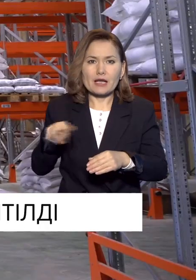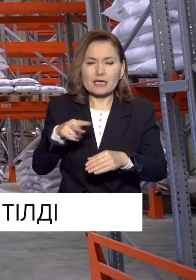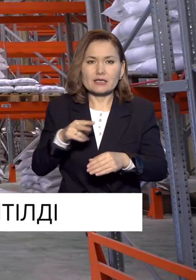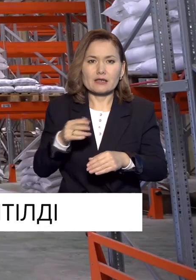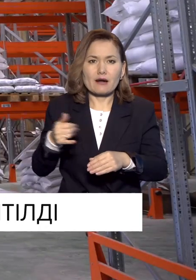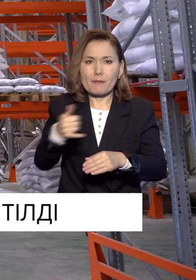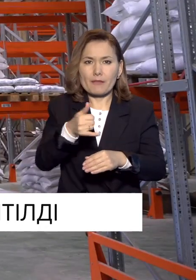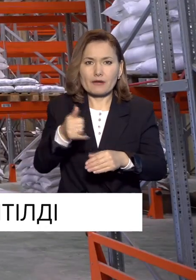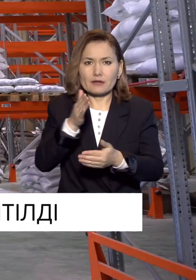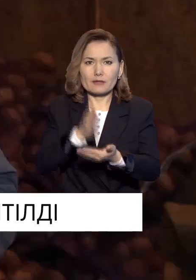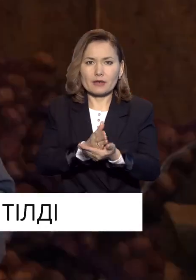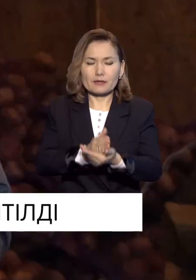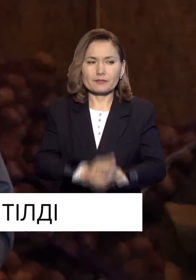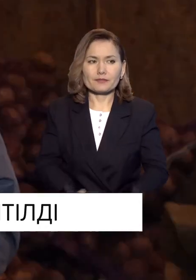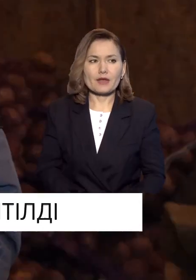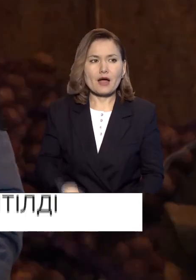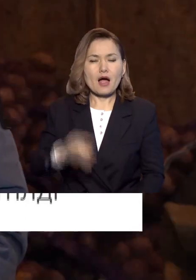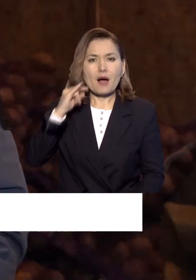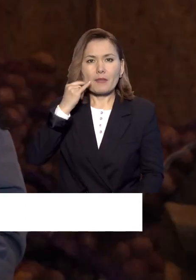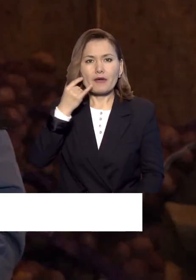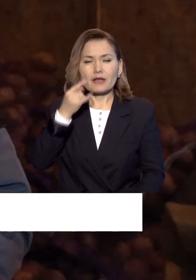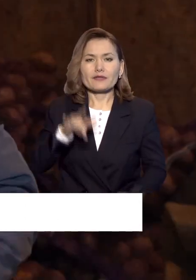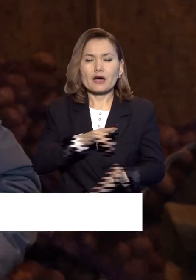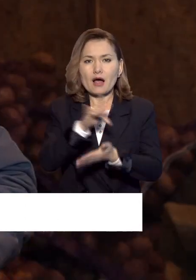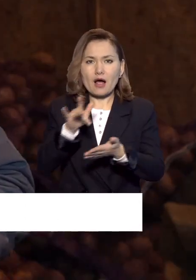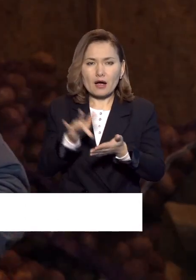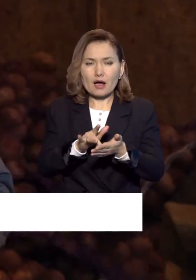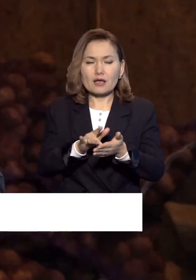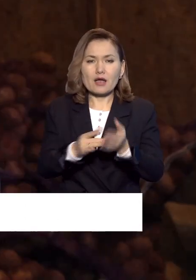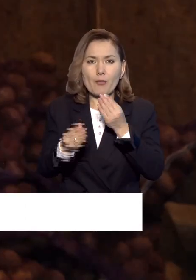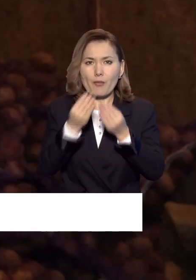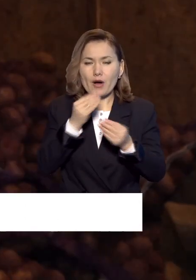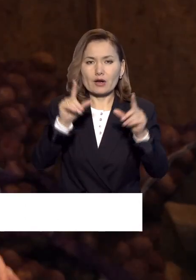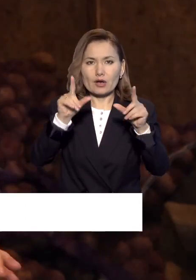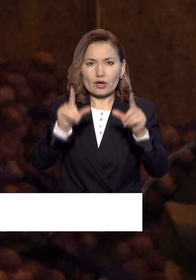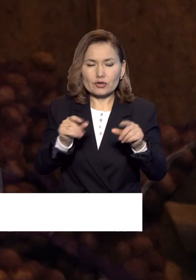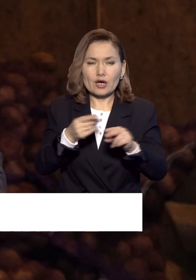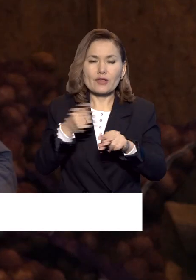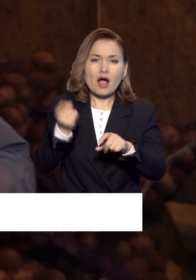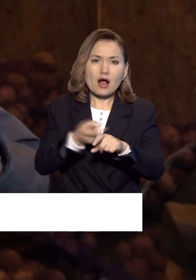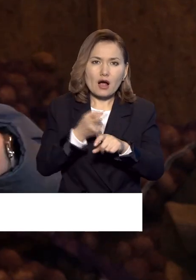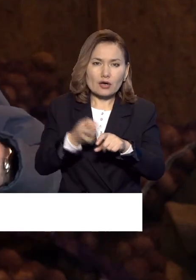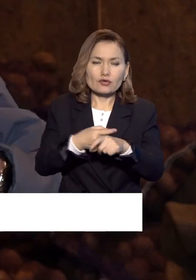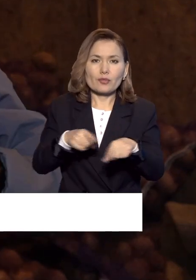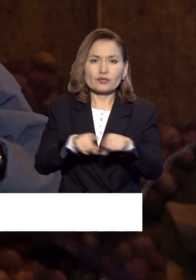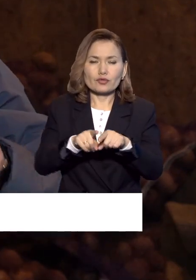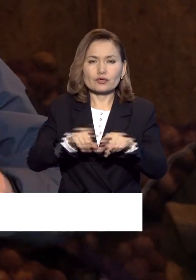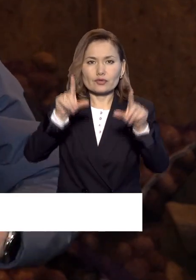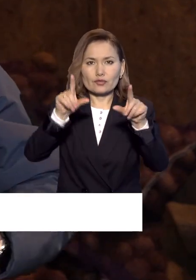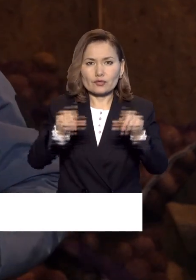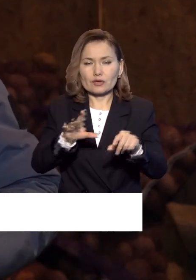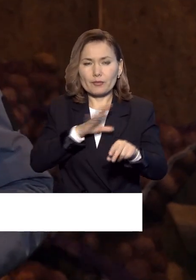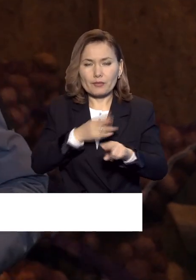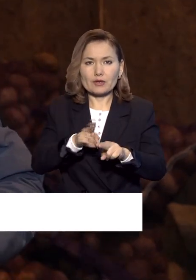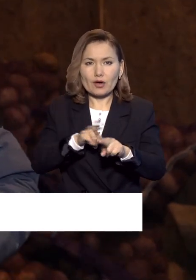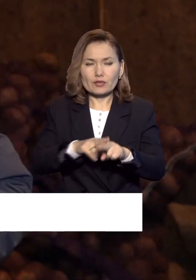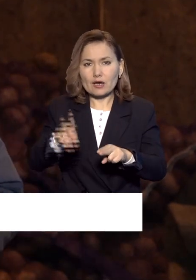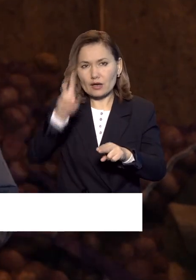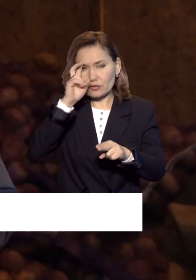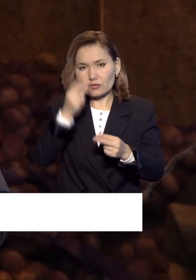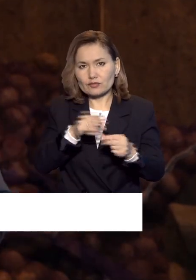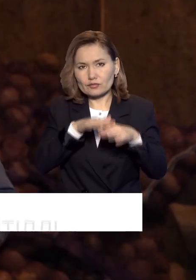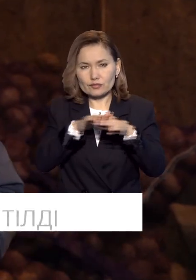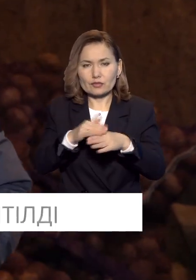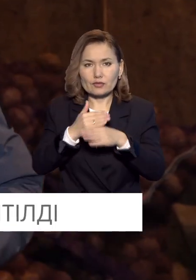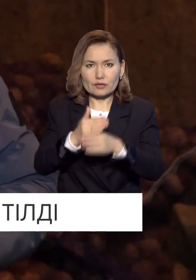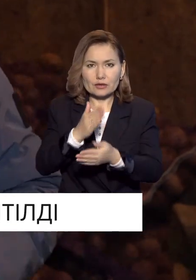бар. Мына Павлодарда бағасы тұрақтандық қазіргі бағасы 145-150 теңге. Оған дейін көтеріліп жатқан, шетелге шығалуға тоқтатқаннан кейін қазір